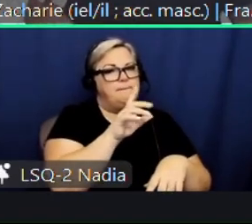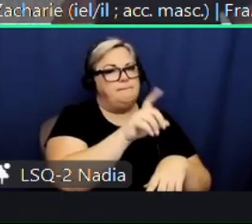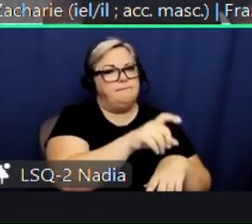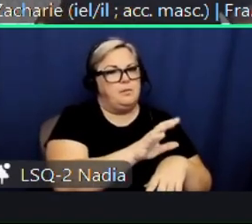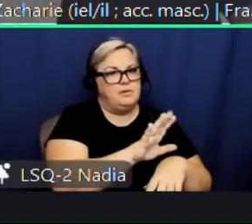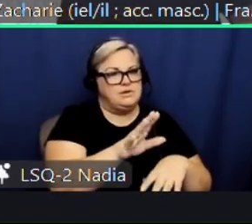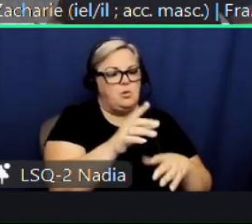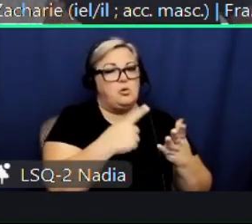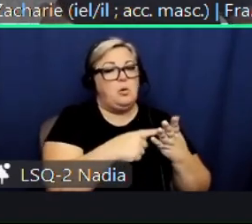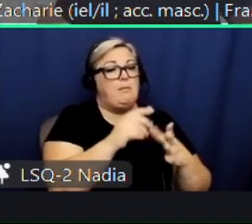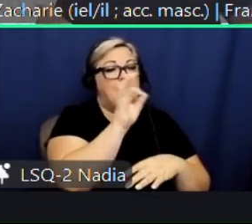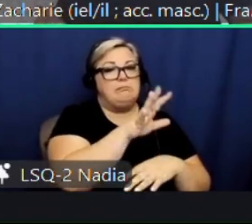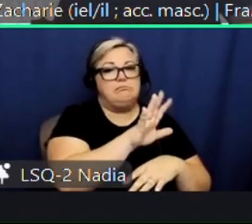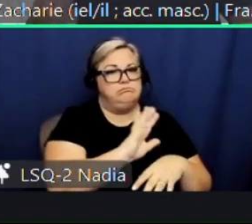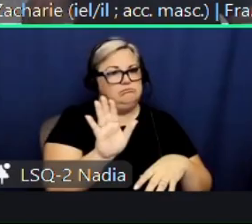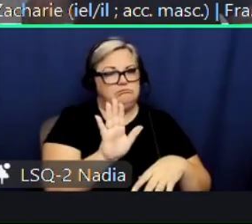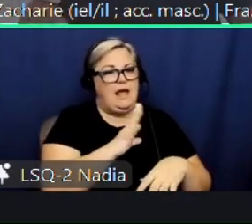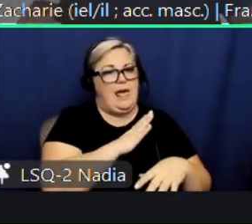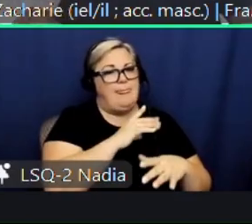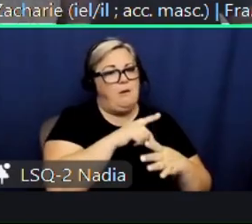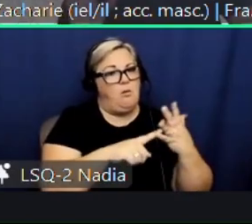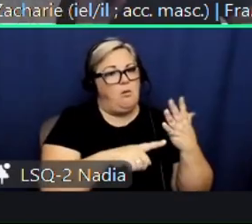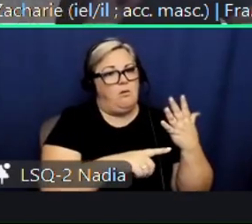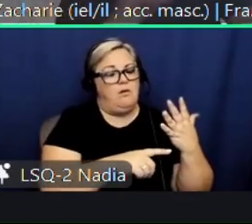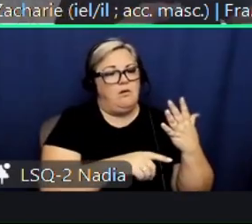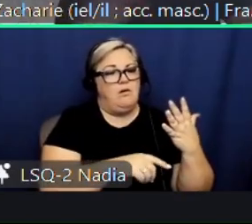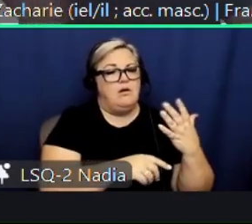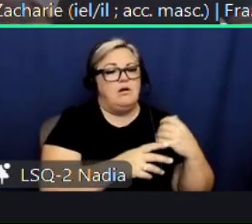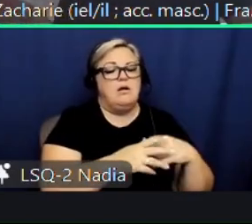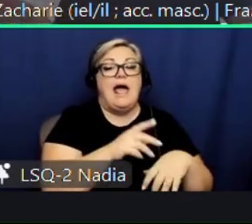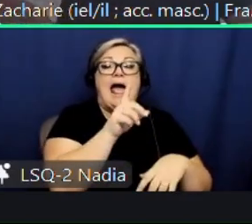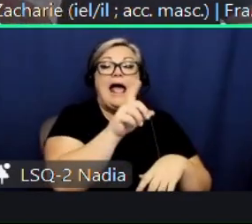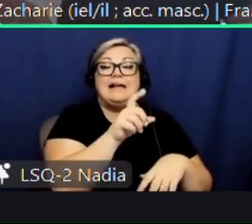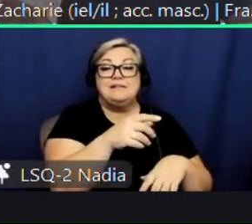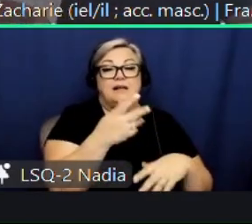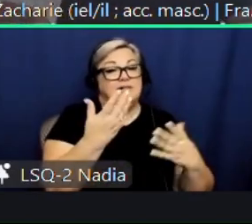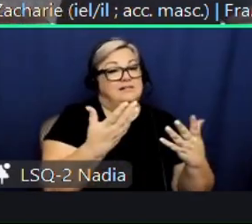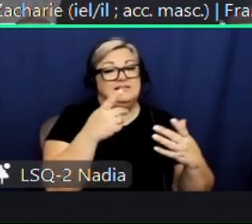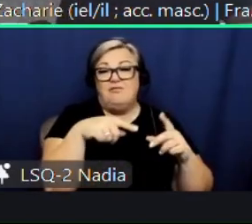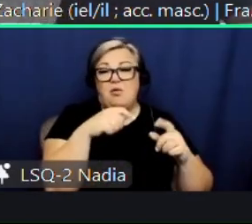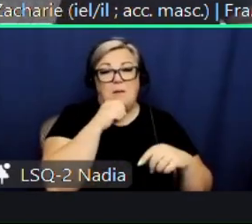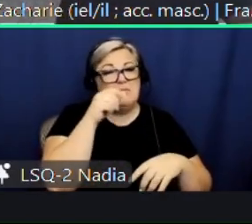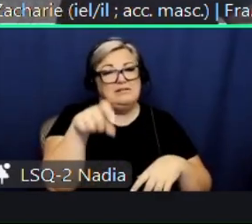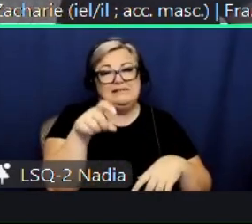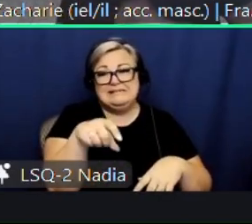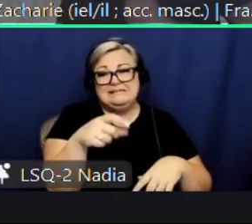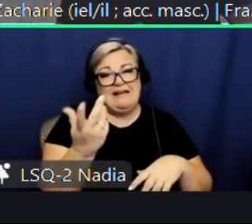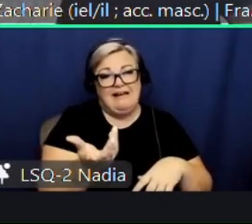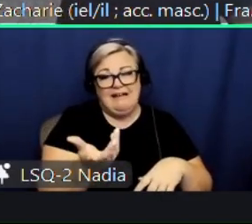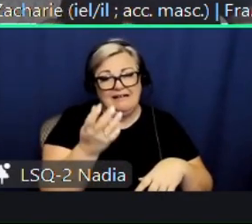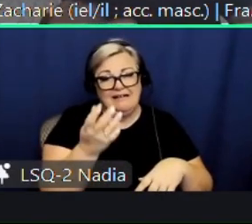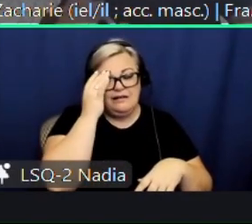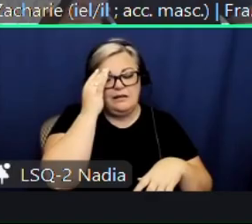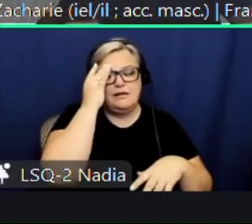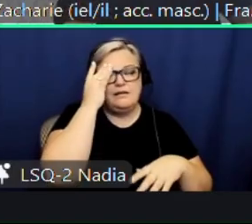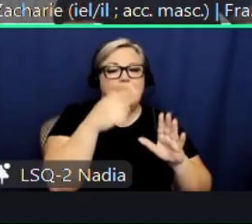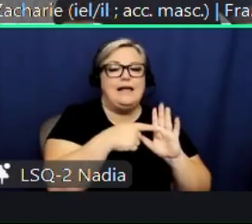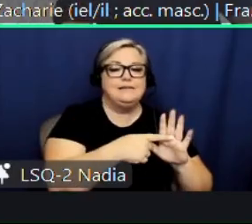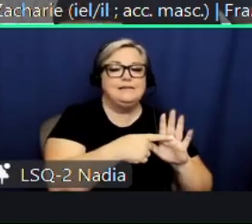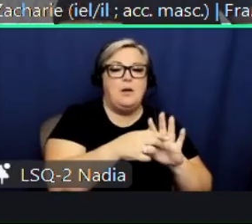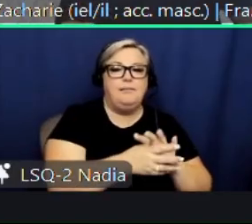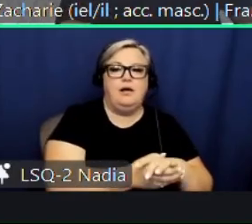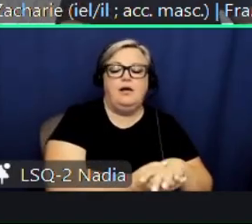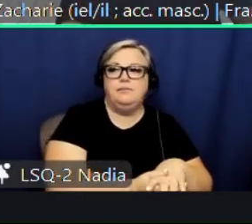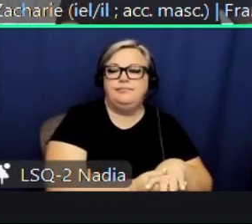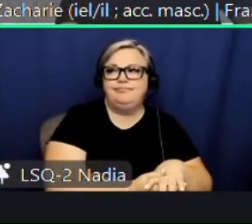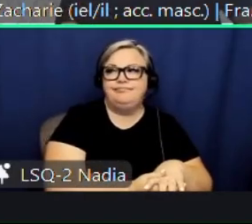des commentaires qui sont à ne pas faire. On parle bien sûr de questions qui ne sont pas nécessaires à la livraison de soins. Par exemple,